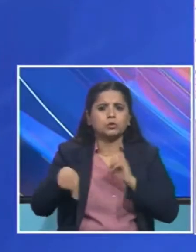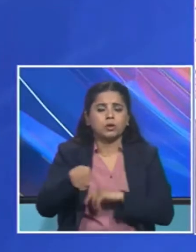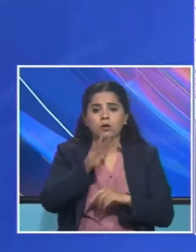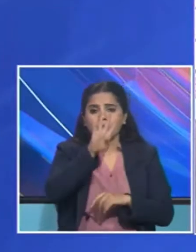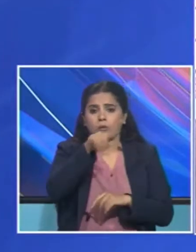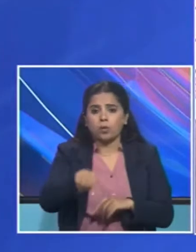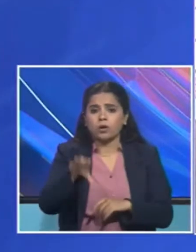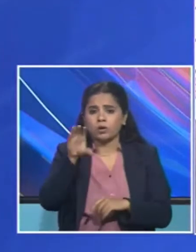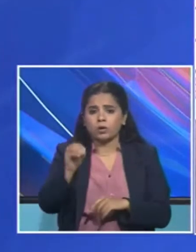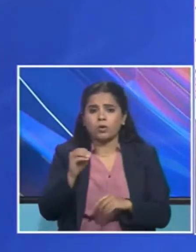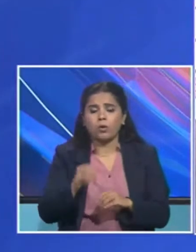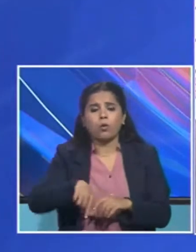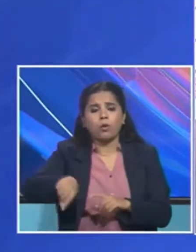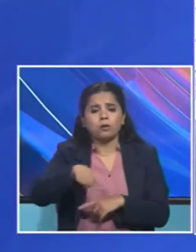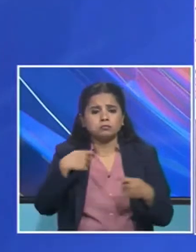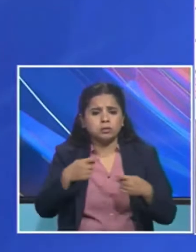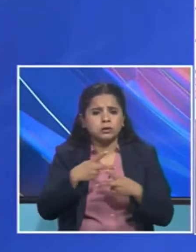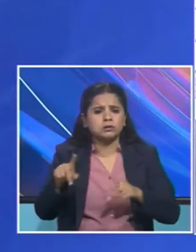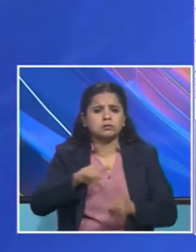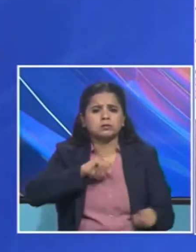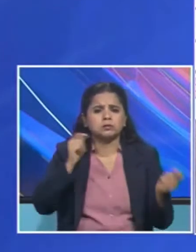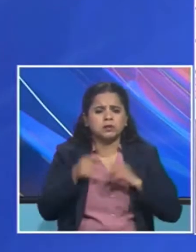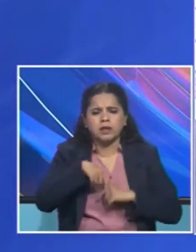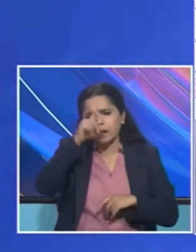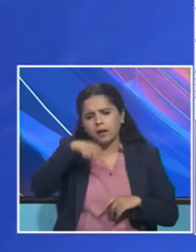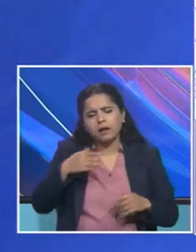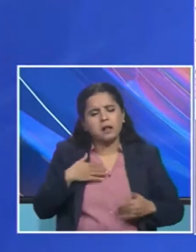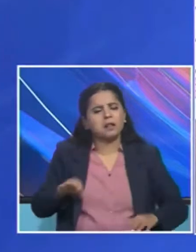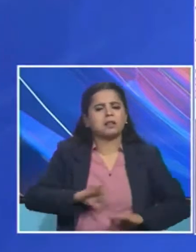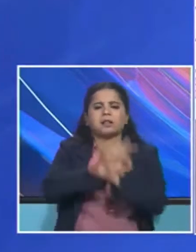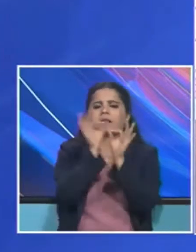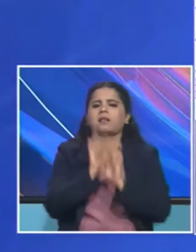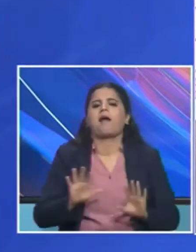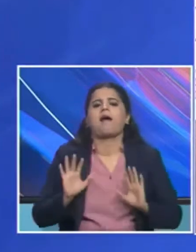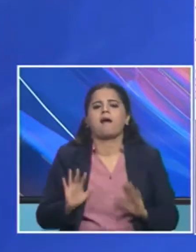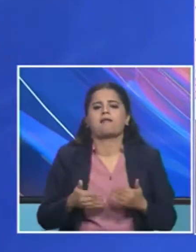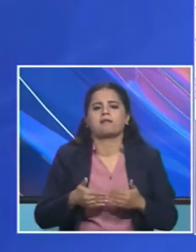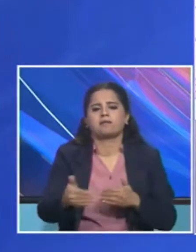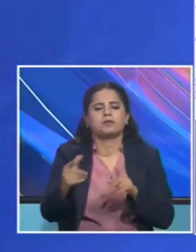के लिए पूरी तरह भारत तैयार है।